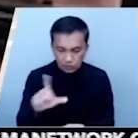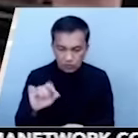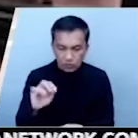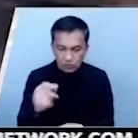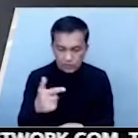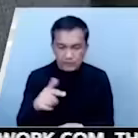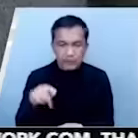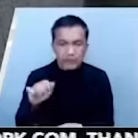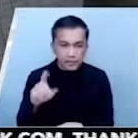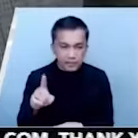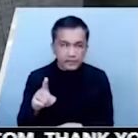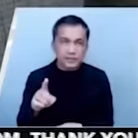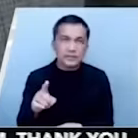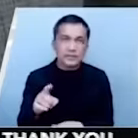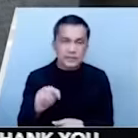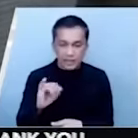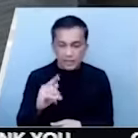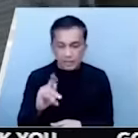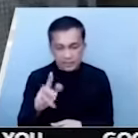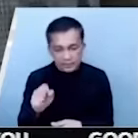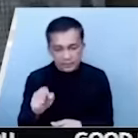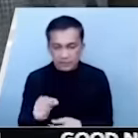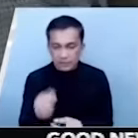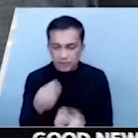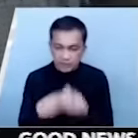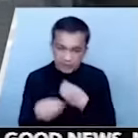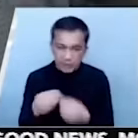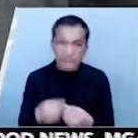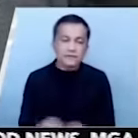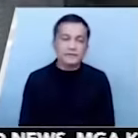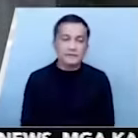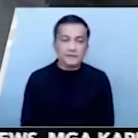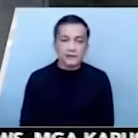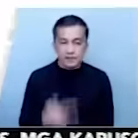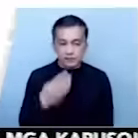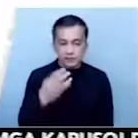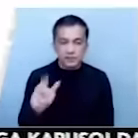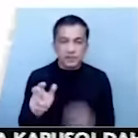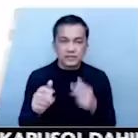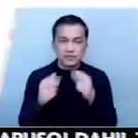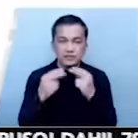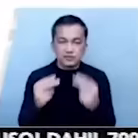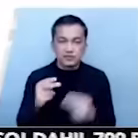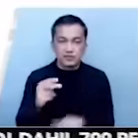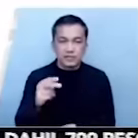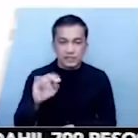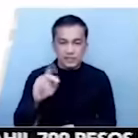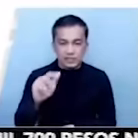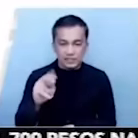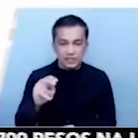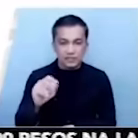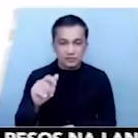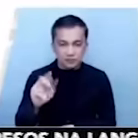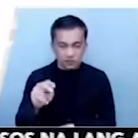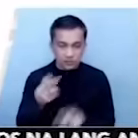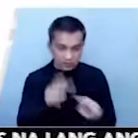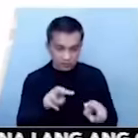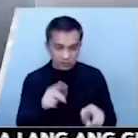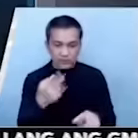treats nyo. Para sa GMA Integrated News, Katrina Son, Nakatutok, 24